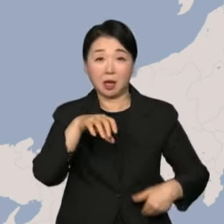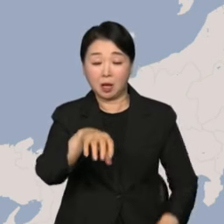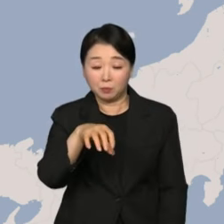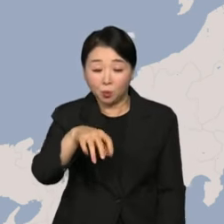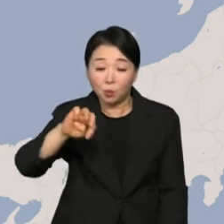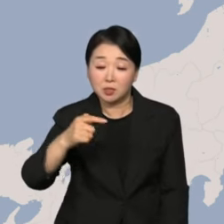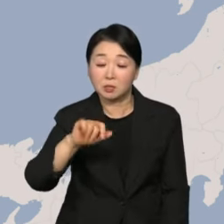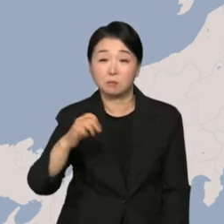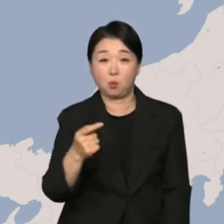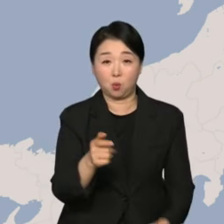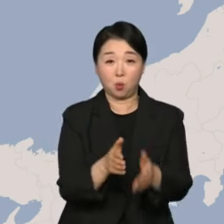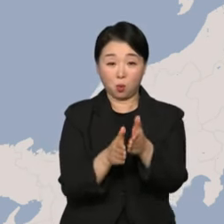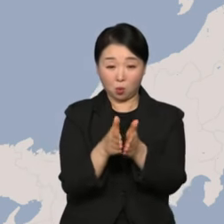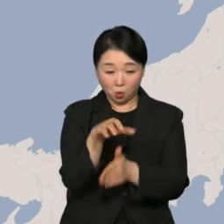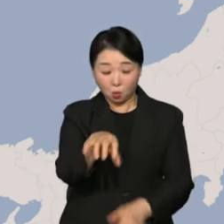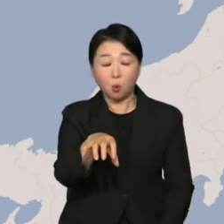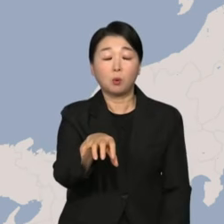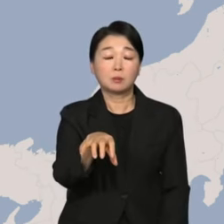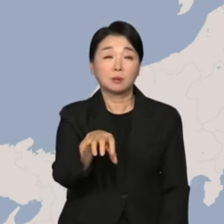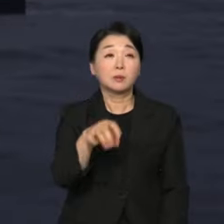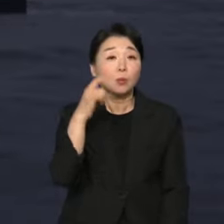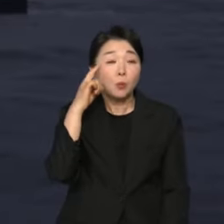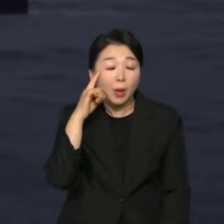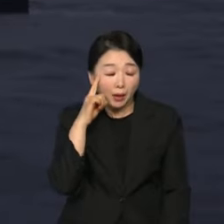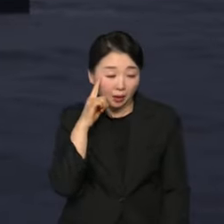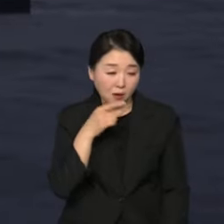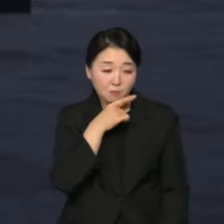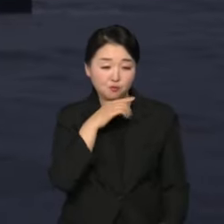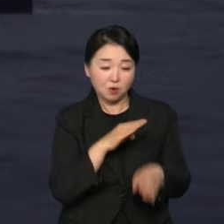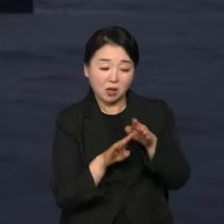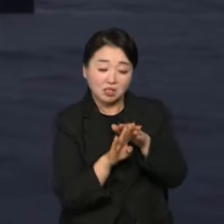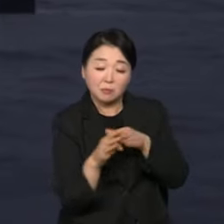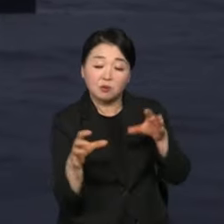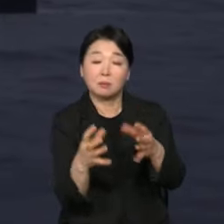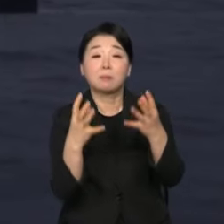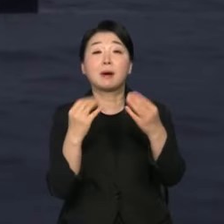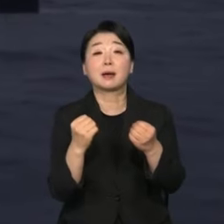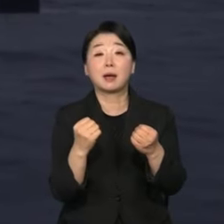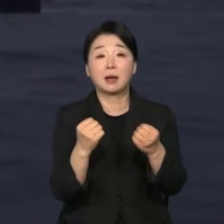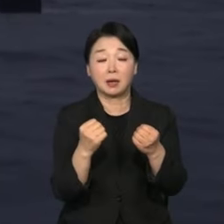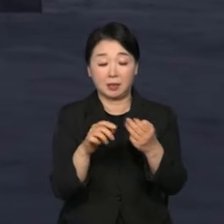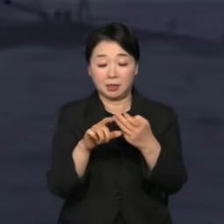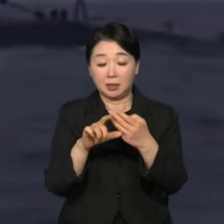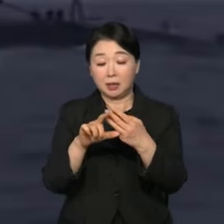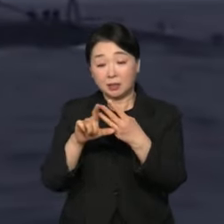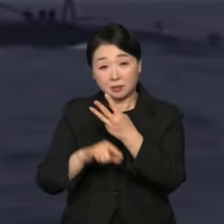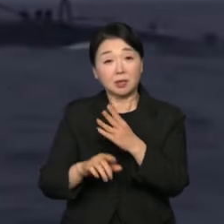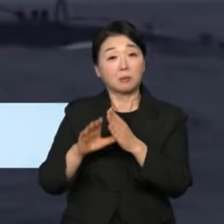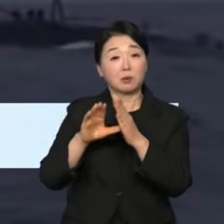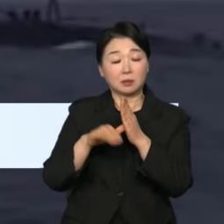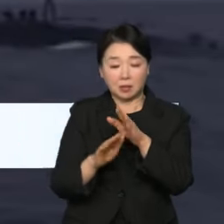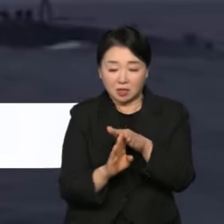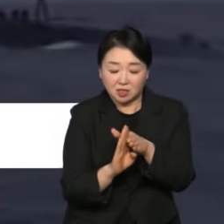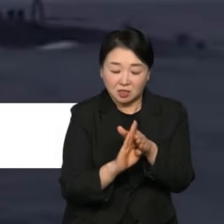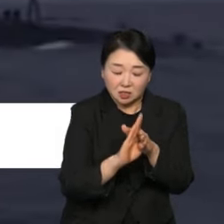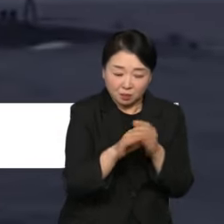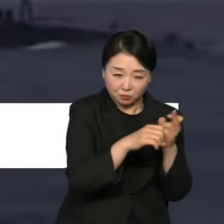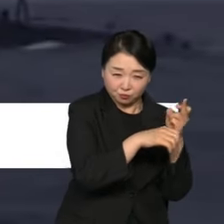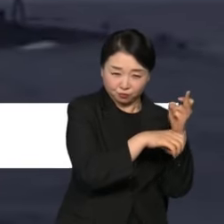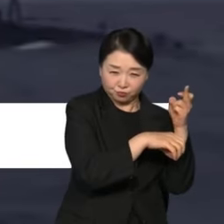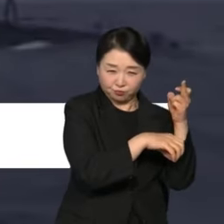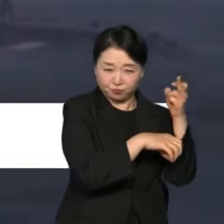북한의 잠수함 시설이 밀집해 있습니다. 북한은 지난해 3월에도 이 일대에서 잠수함 발사 순항